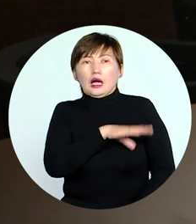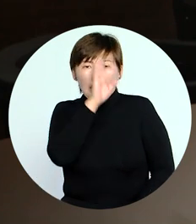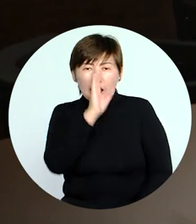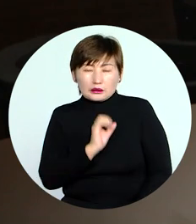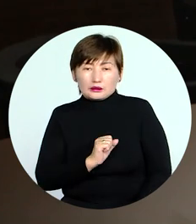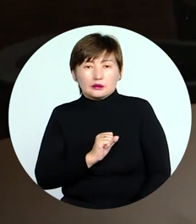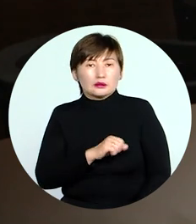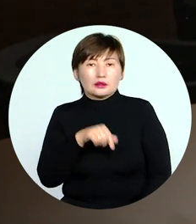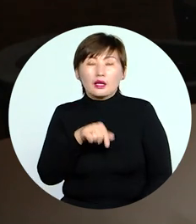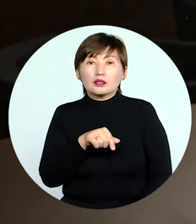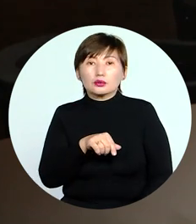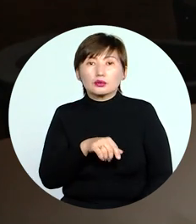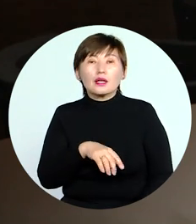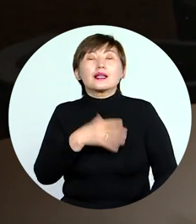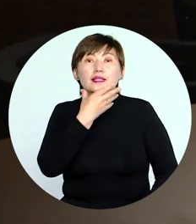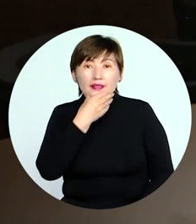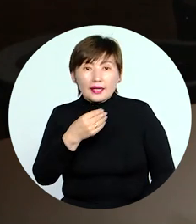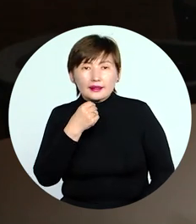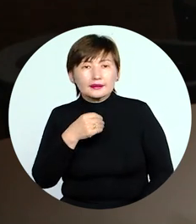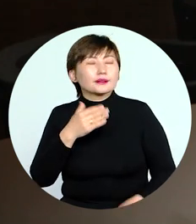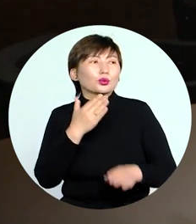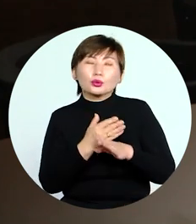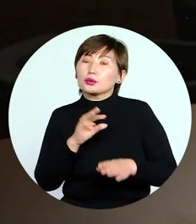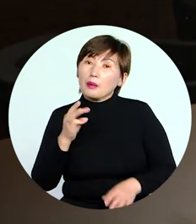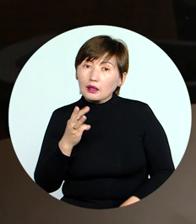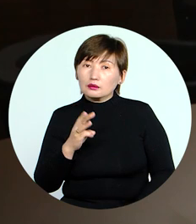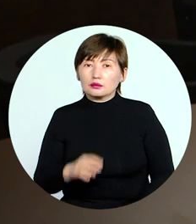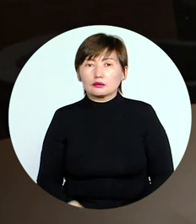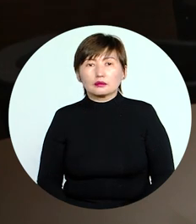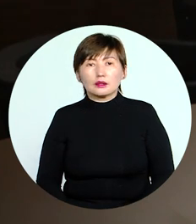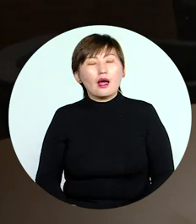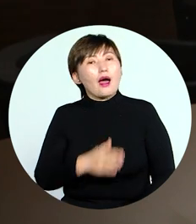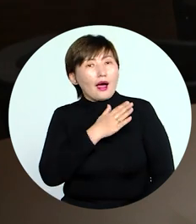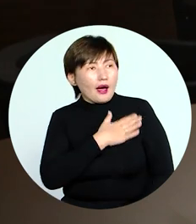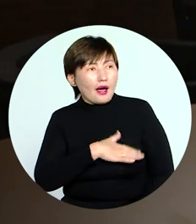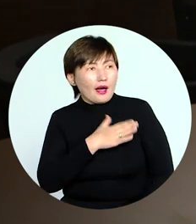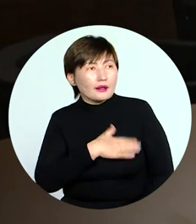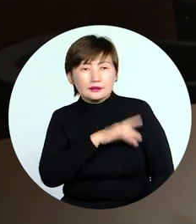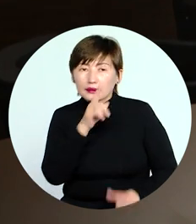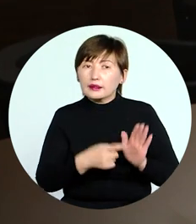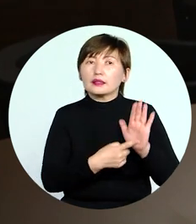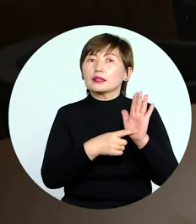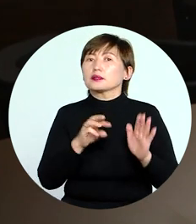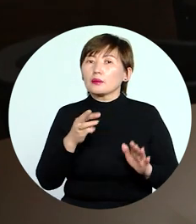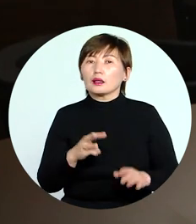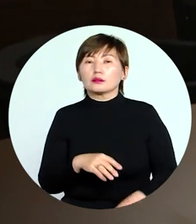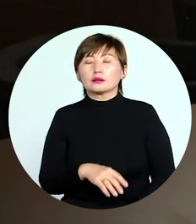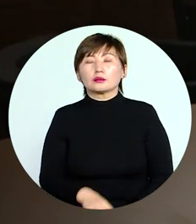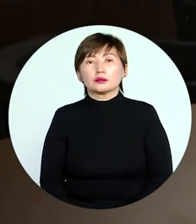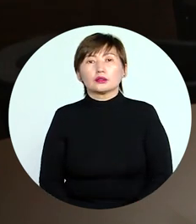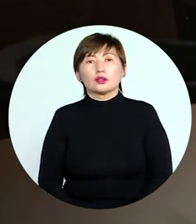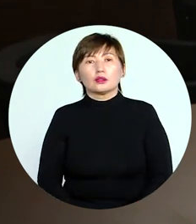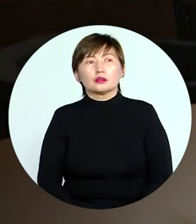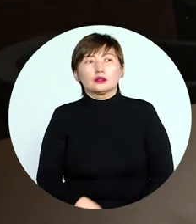Эсвэл одоо энэ кино их сайхан гоё дуусах юм байна. Эсвэл магадгүй тийм сайхан хайр сэтгэл юм уу. Эсвэл одоо их тийм гоёныг